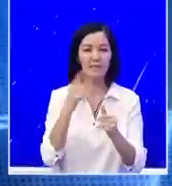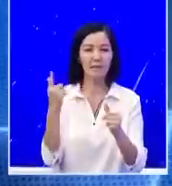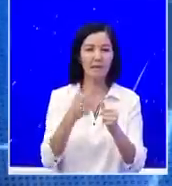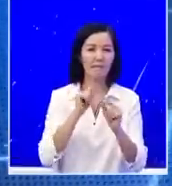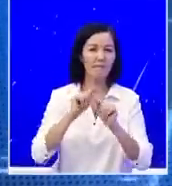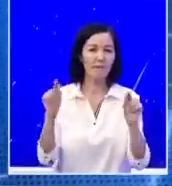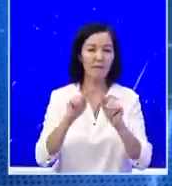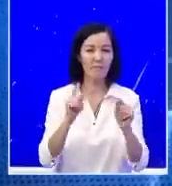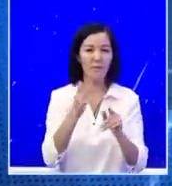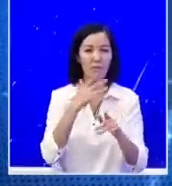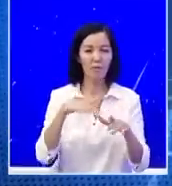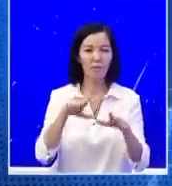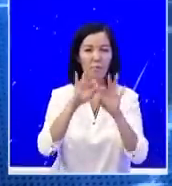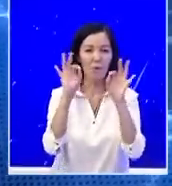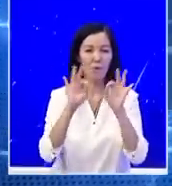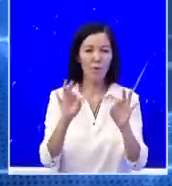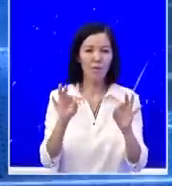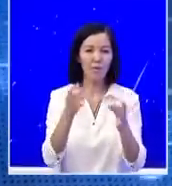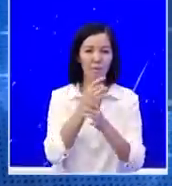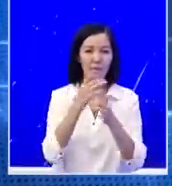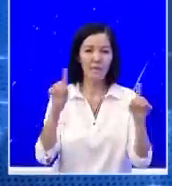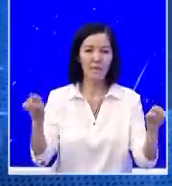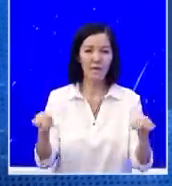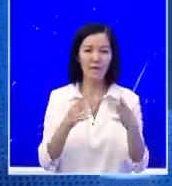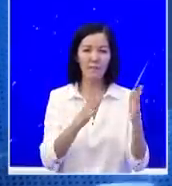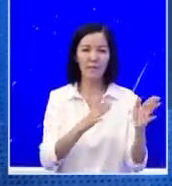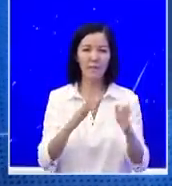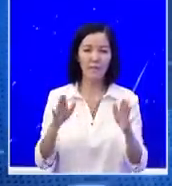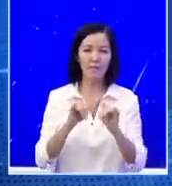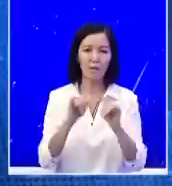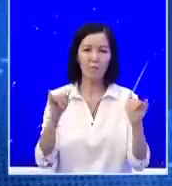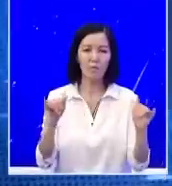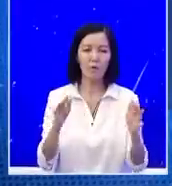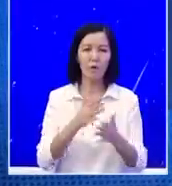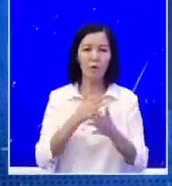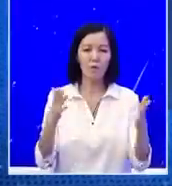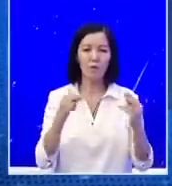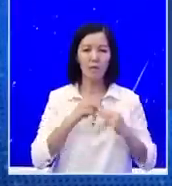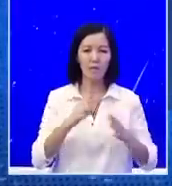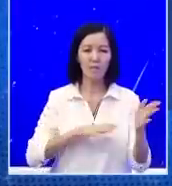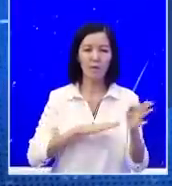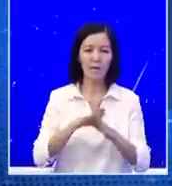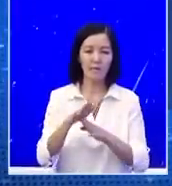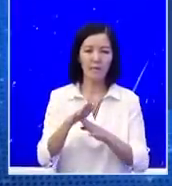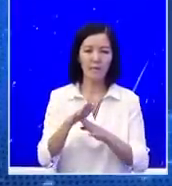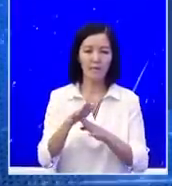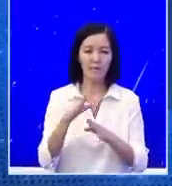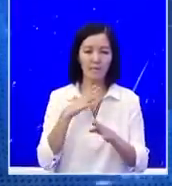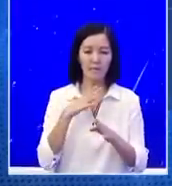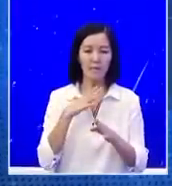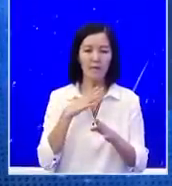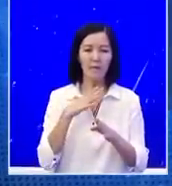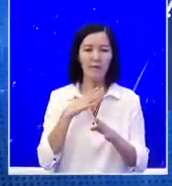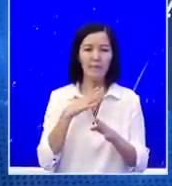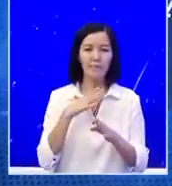дәріптеп, ұлттың өнегелі мәдениетін қалыптастыруға, рухани жаңғыру бағдарламасы аясында рухани мұраны сақтауға үлес қосып